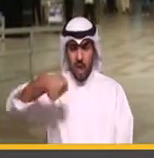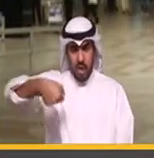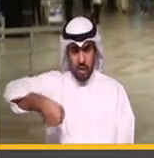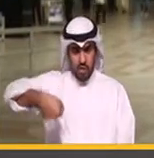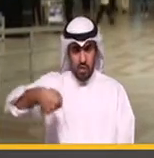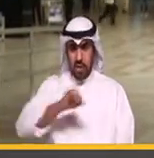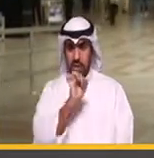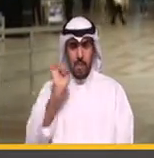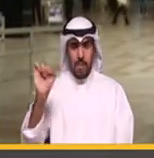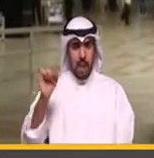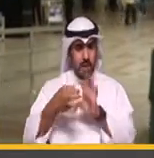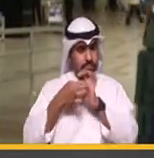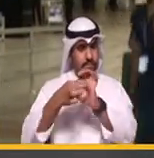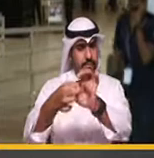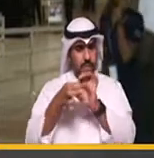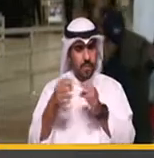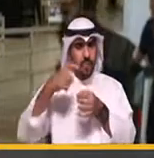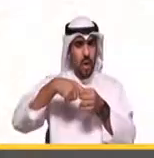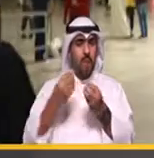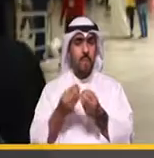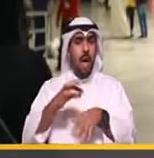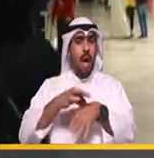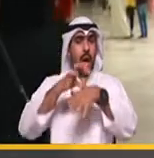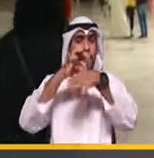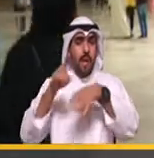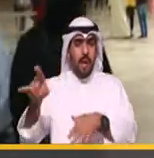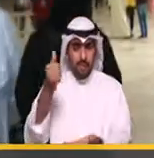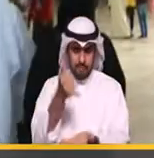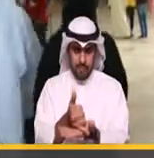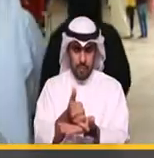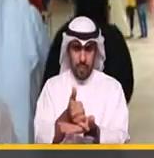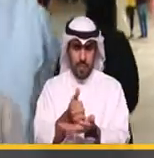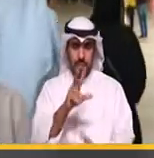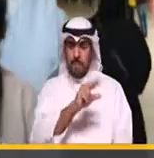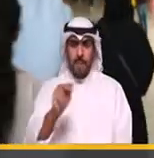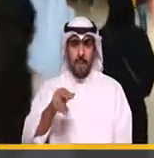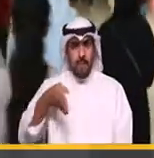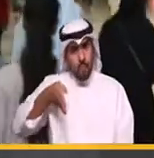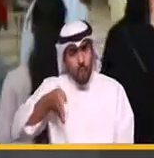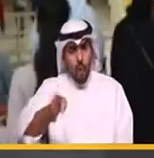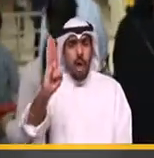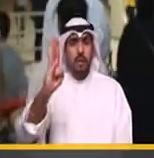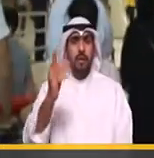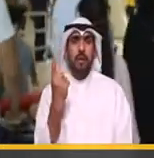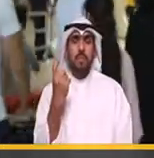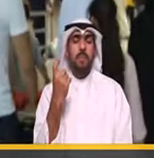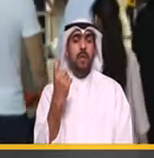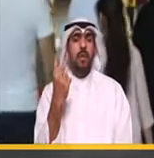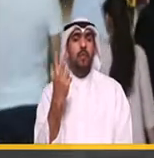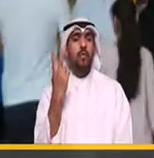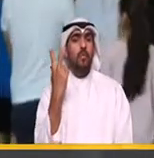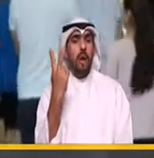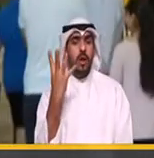وبالتنسيق مع الحملات الحج في الكويت. من ناحية المغادرة عندنا حوالي 148 رحلة يوميا